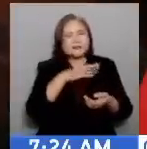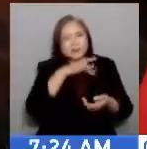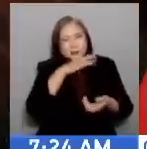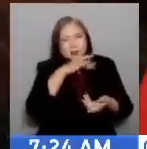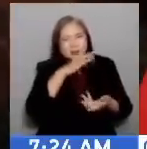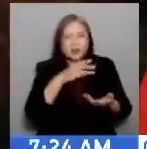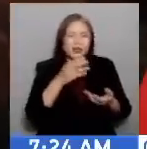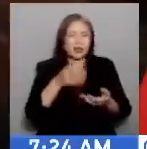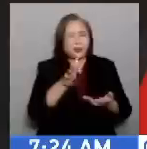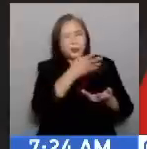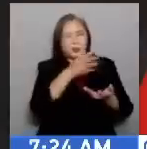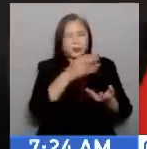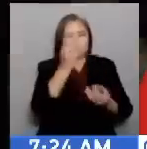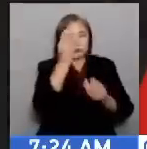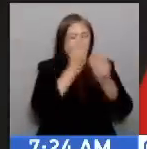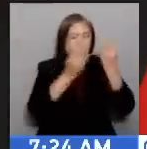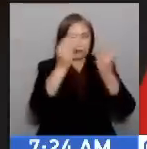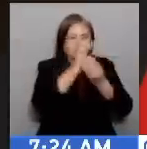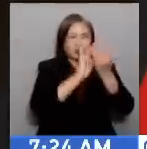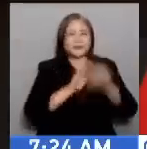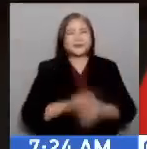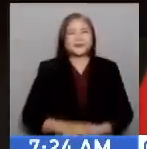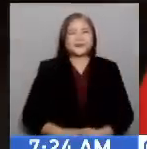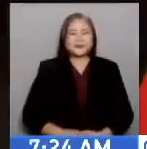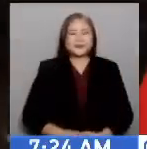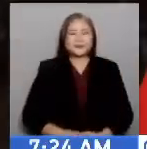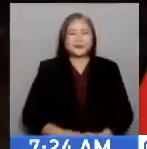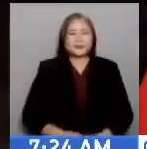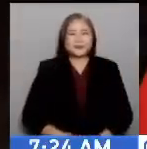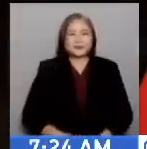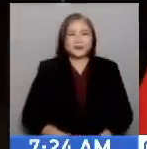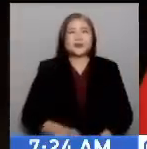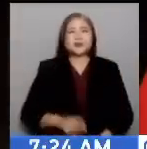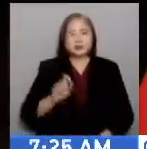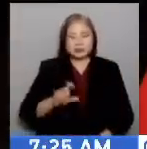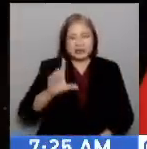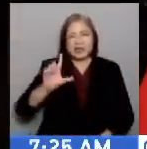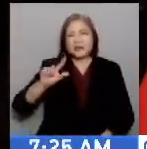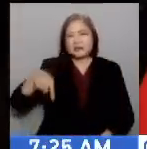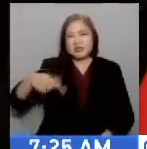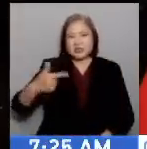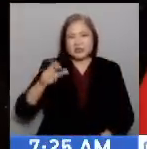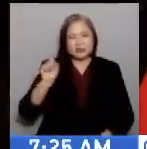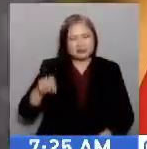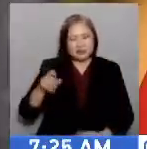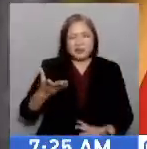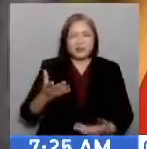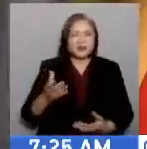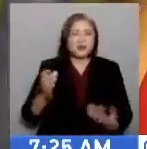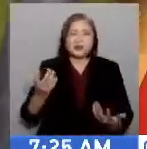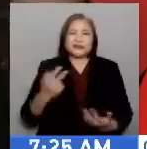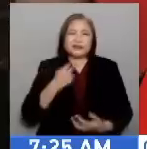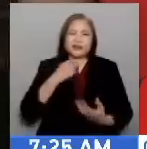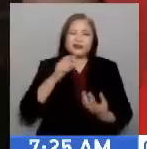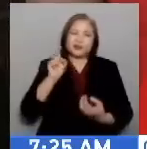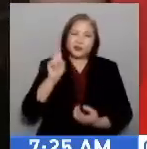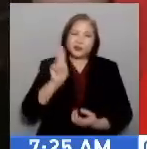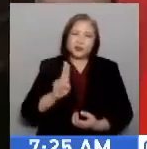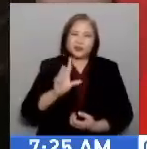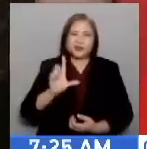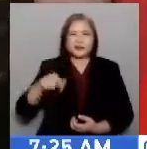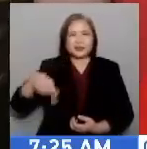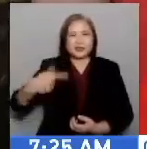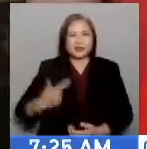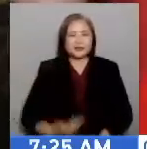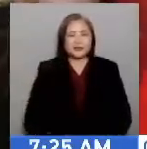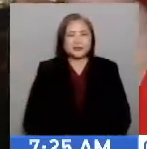So, LPG pa rin talaga LPG ang gagamitin. Talaga. No so, choice. No choice. At may mga, ano ginagawa niyo mga pagtitipid sa paggamit